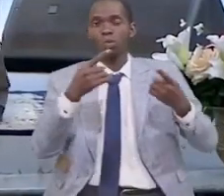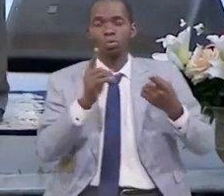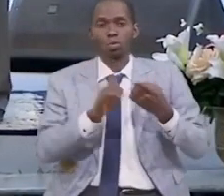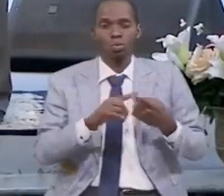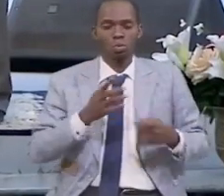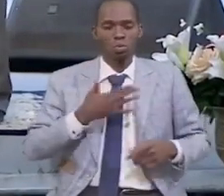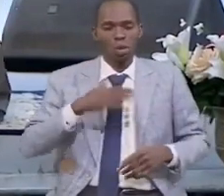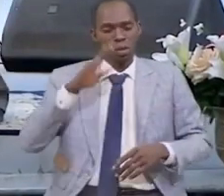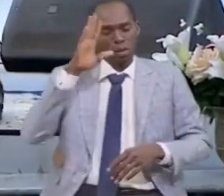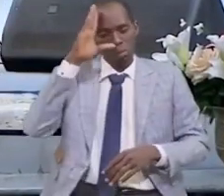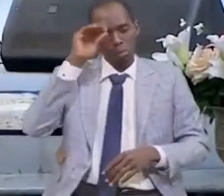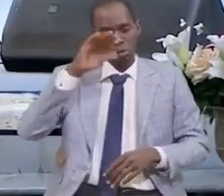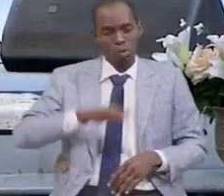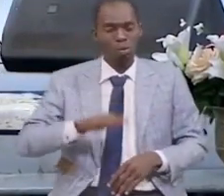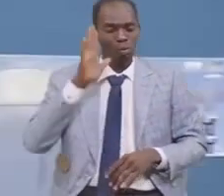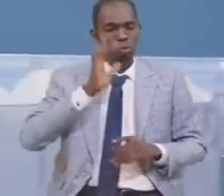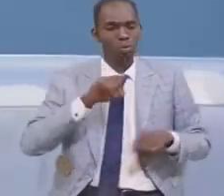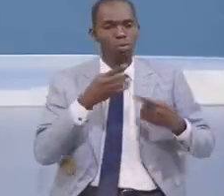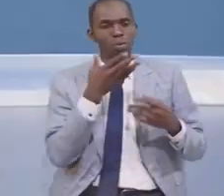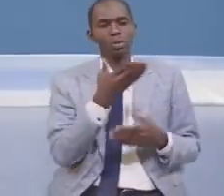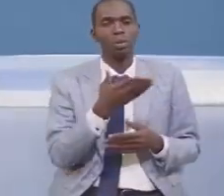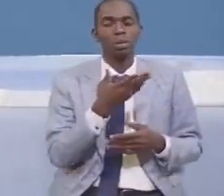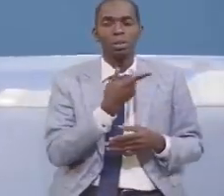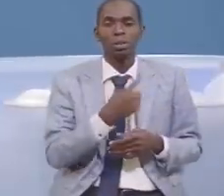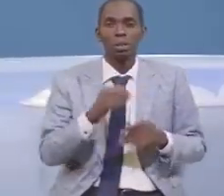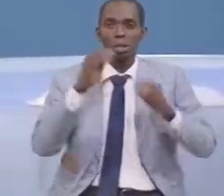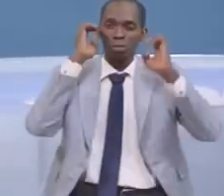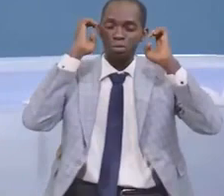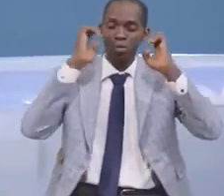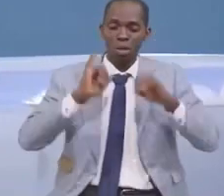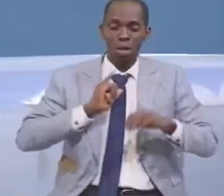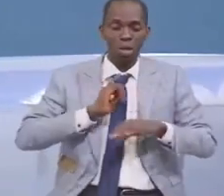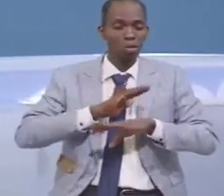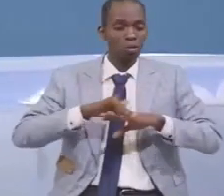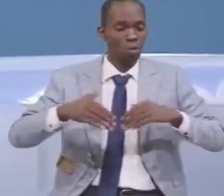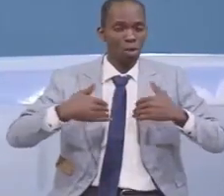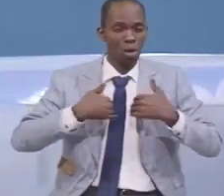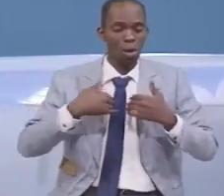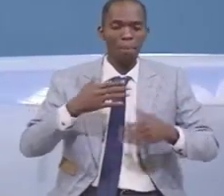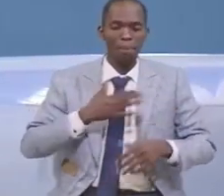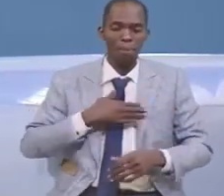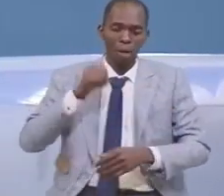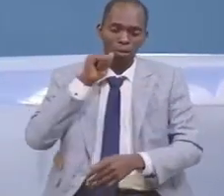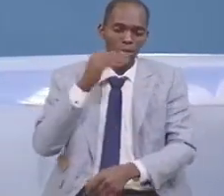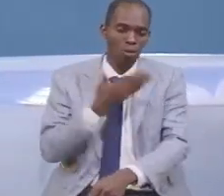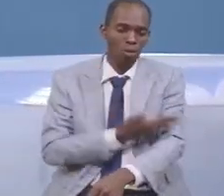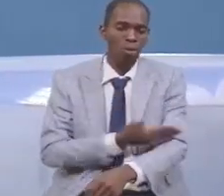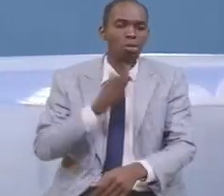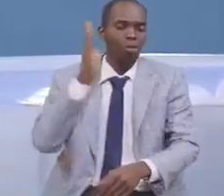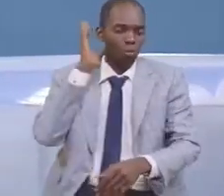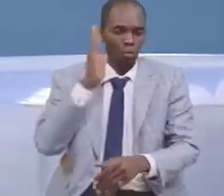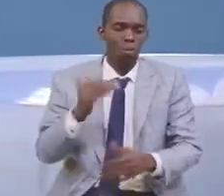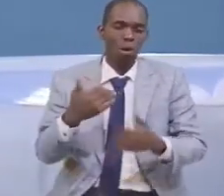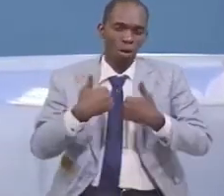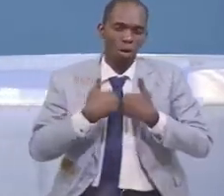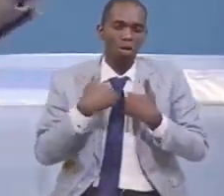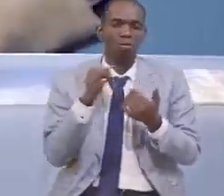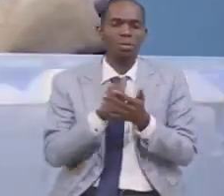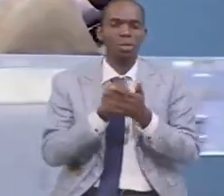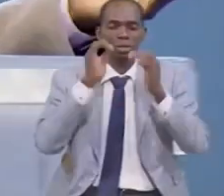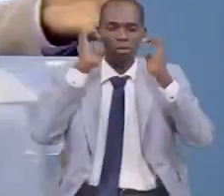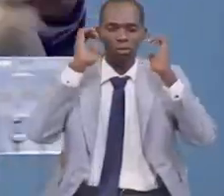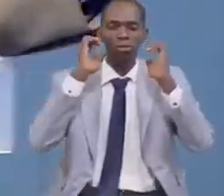పెంచితే ఆ స్థాయికి వచ్చేస్తాడు. ఎడ్యుకేషన్ ఐ డిడ్ంట్ హావ్, మై డాటర్ విల్ హావ్. నాకు లేని చదువు నా కుమార్తెకి